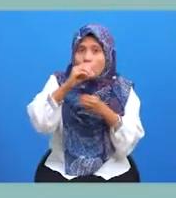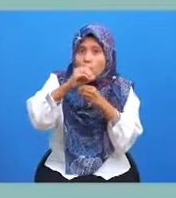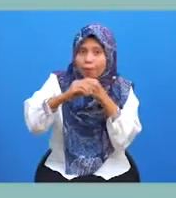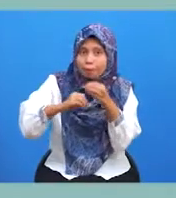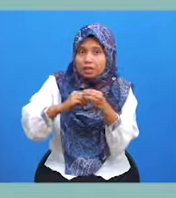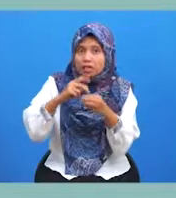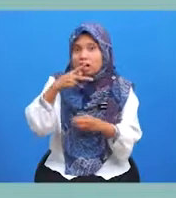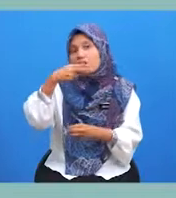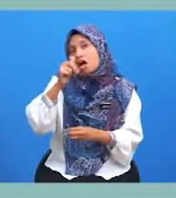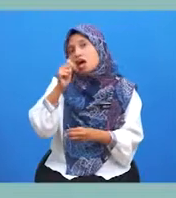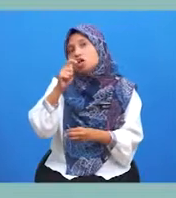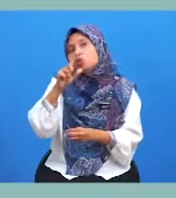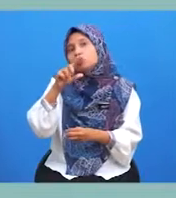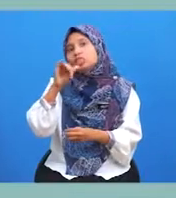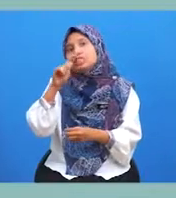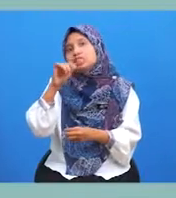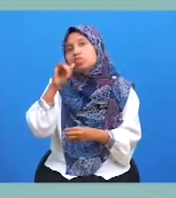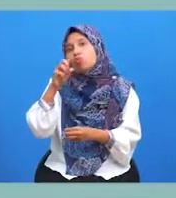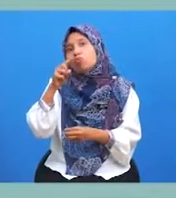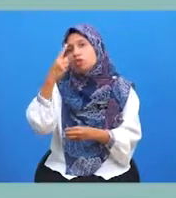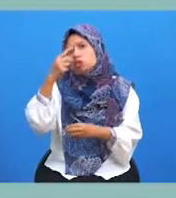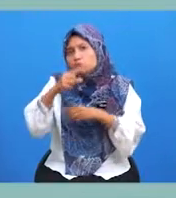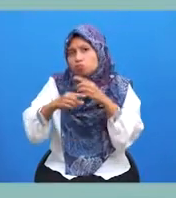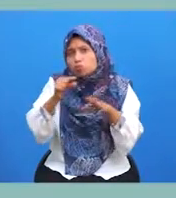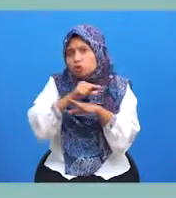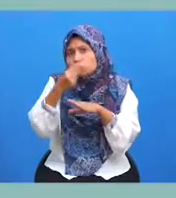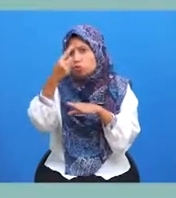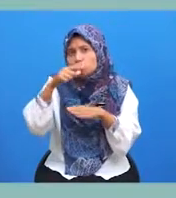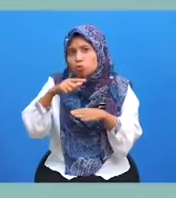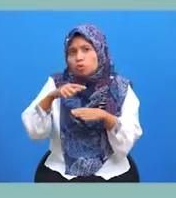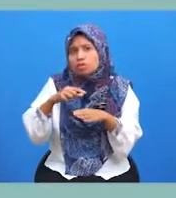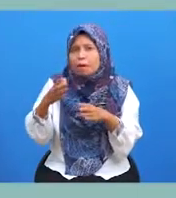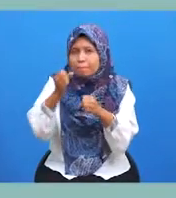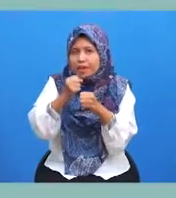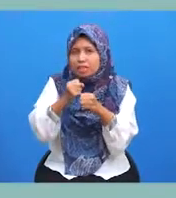ini diperlukan untuk liputan seluruh dunia.